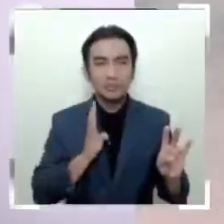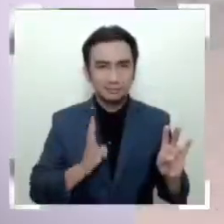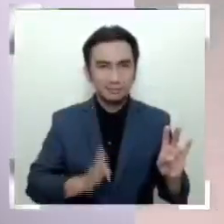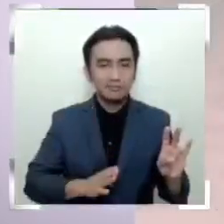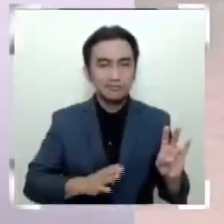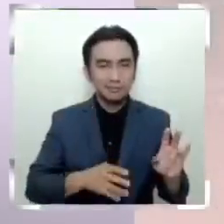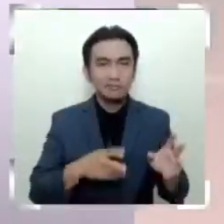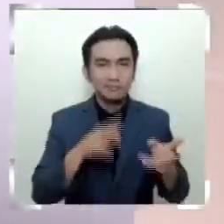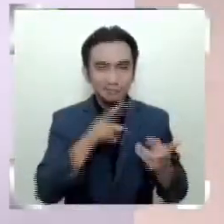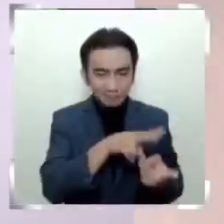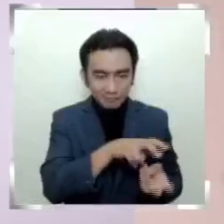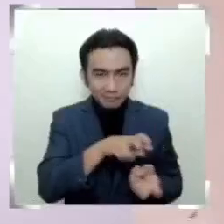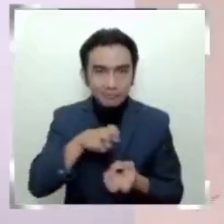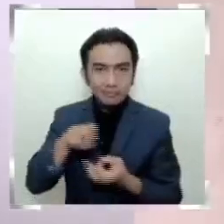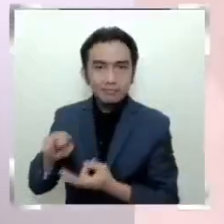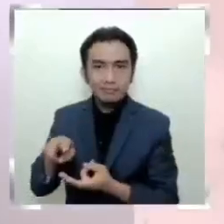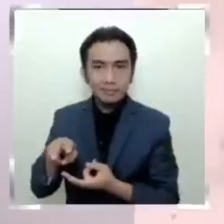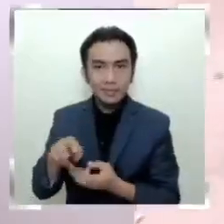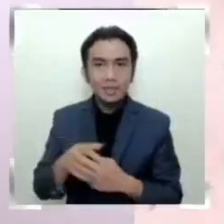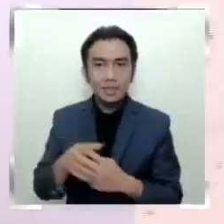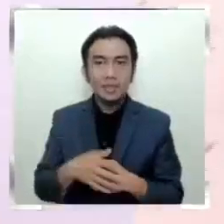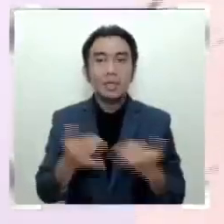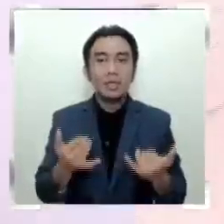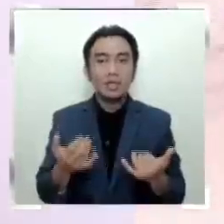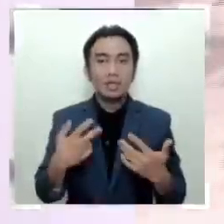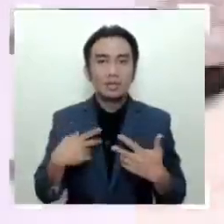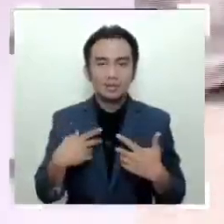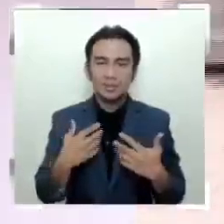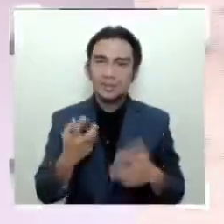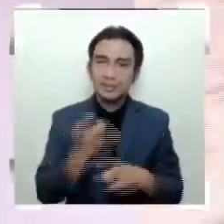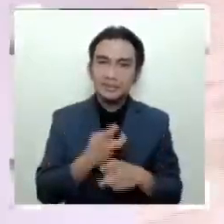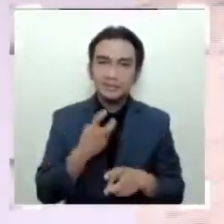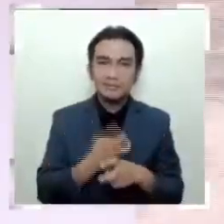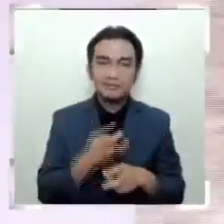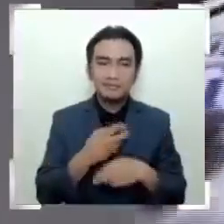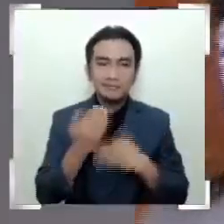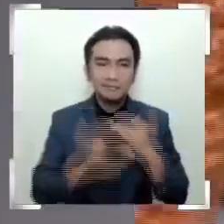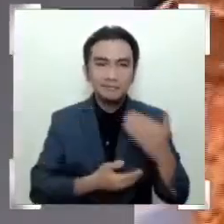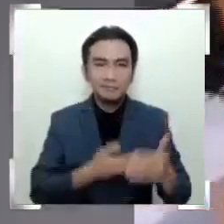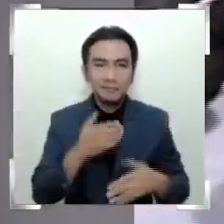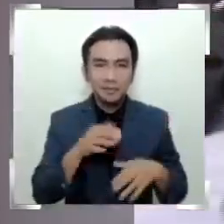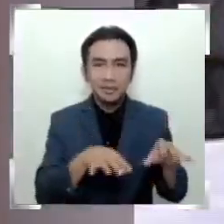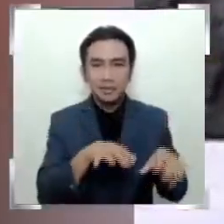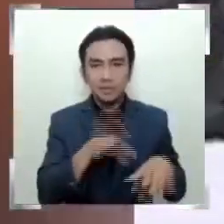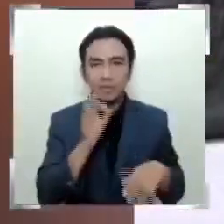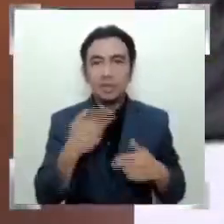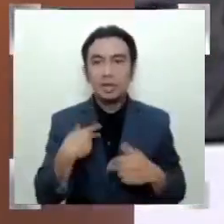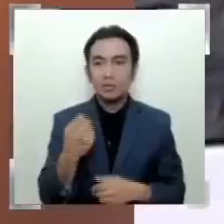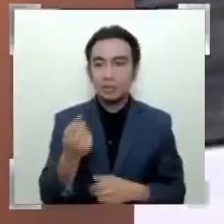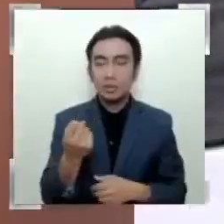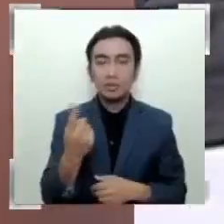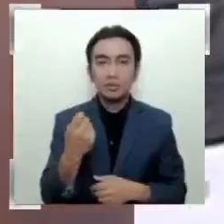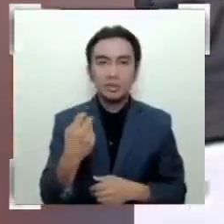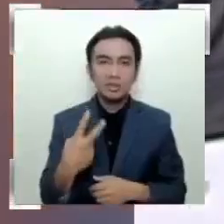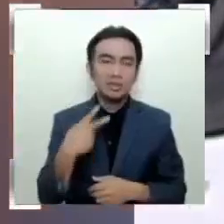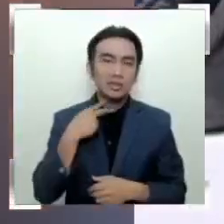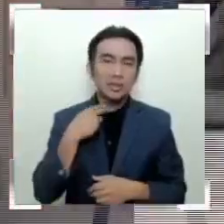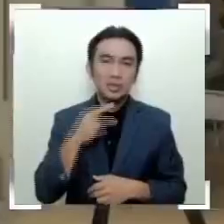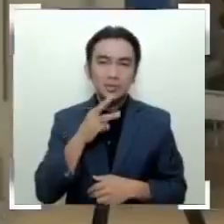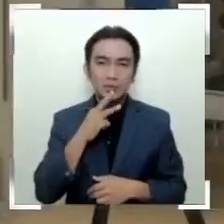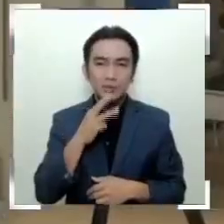ang retrieval kaya posibleng abutin ito ng ilang araw. 11 naman ang nalunod. May 7 sundalo ring nawawala at hinahanap